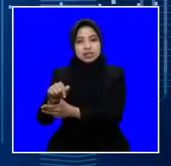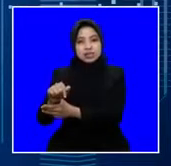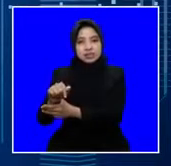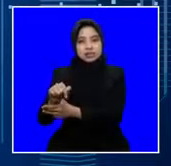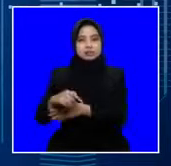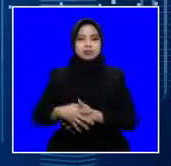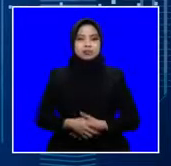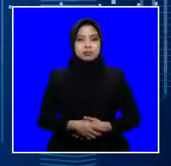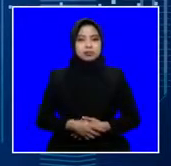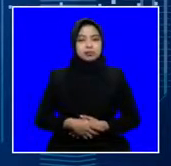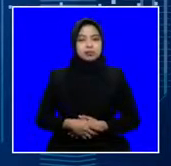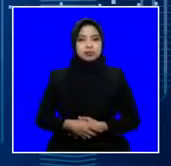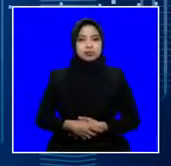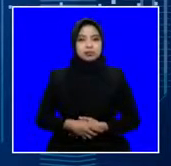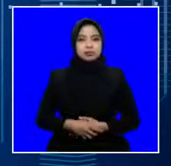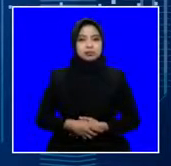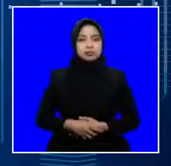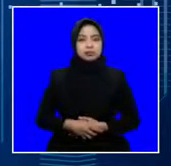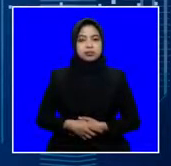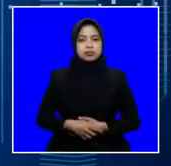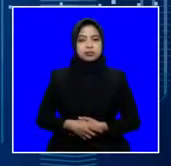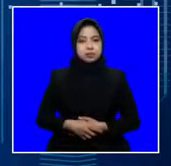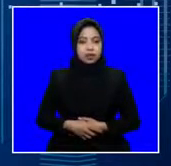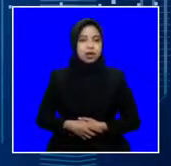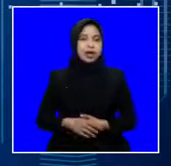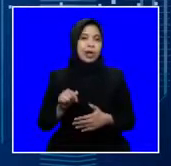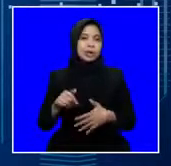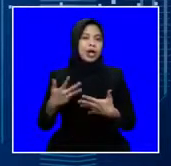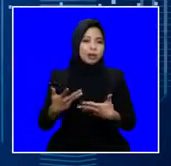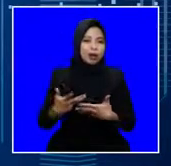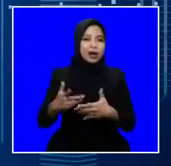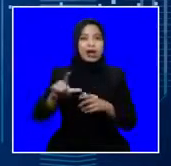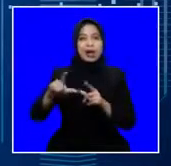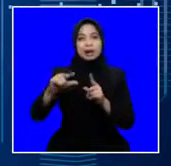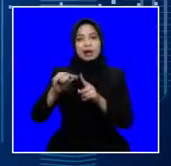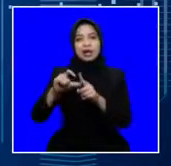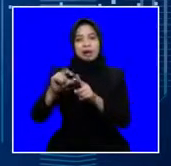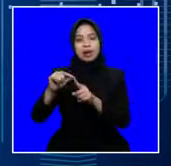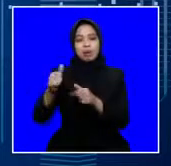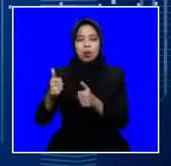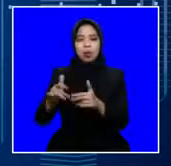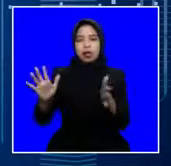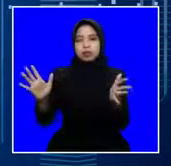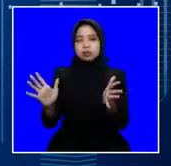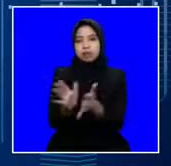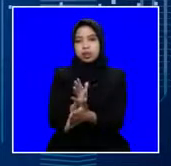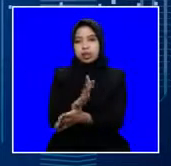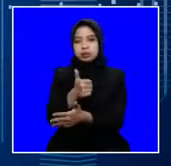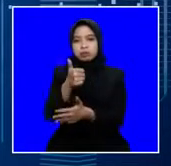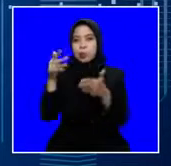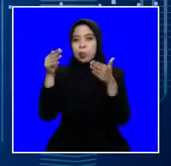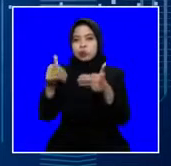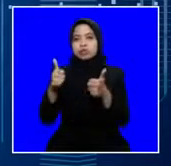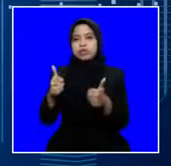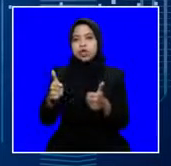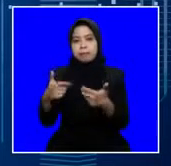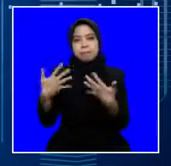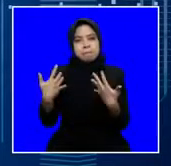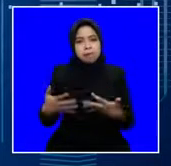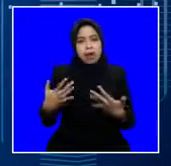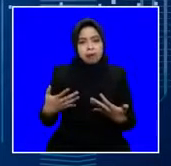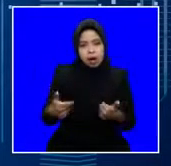income country. Jadinya ini merupakan hal di mana LPDP ini punya kesempatan yang spesial untuk